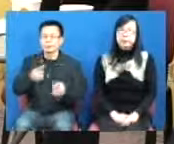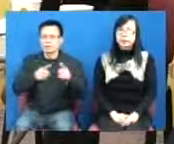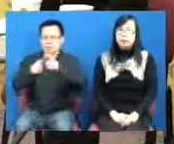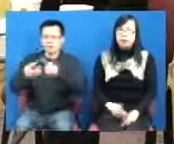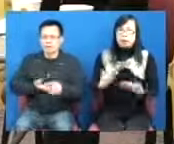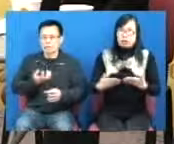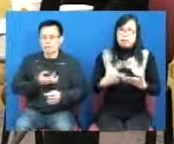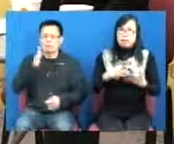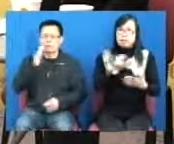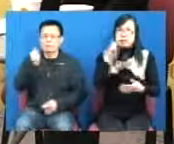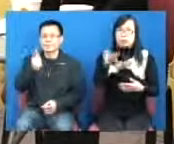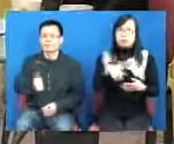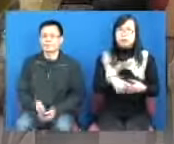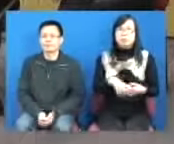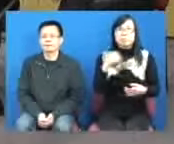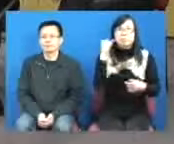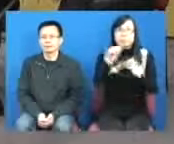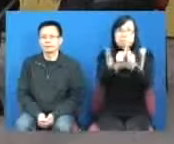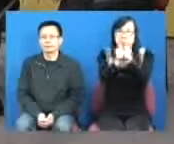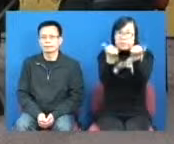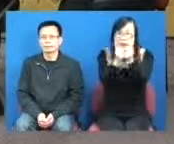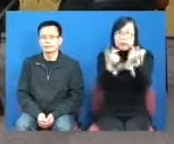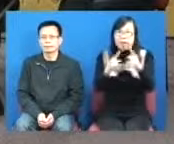現在在街上看到一些不認識的人